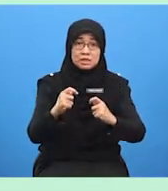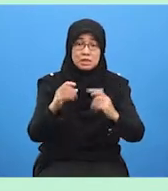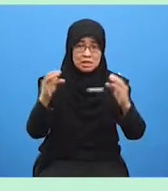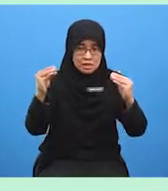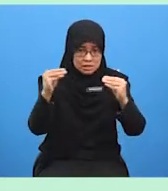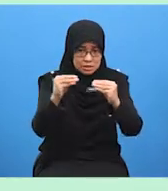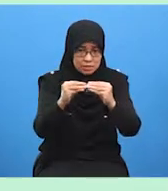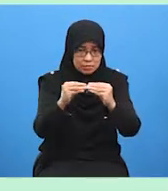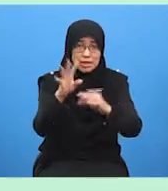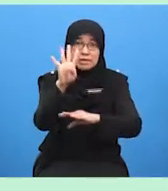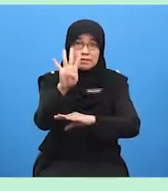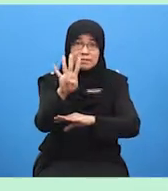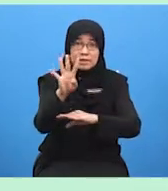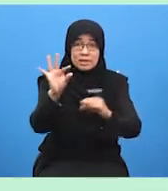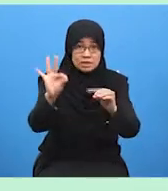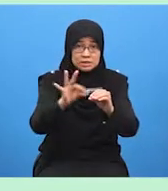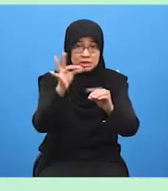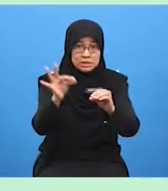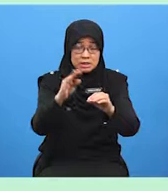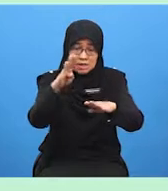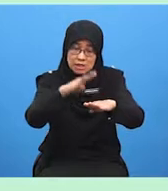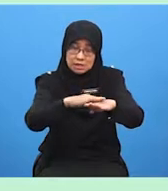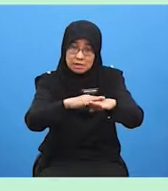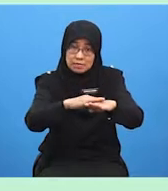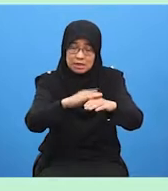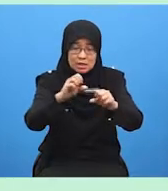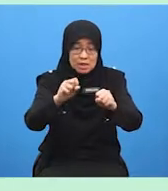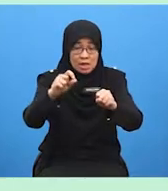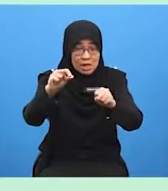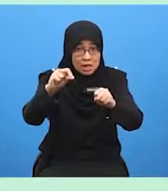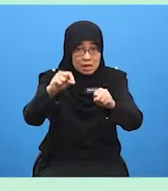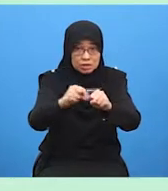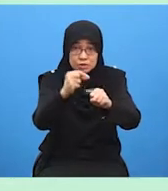iaitu jahitan, tampalan, sulaman